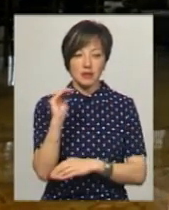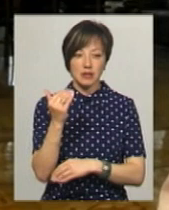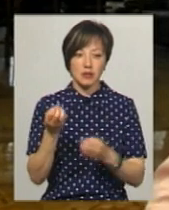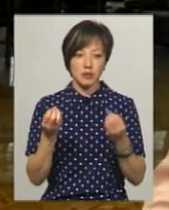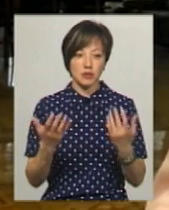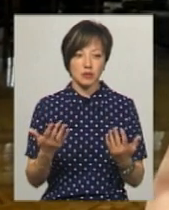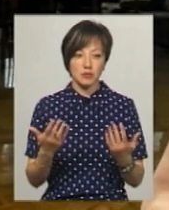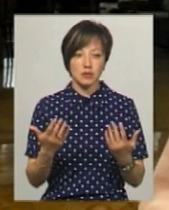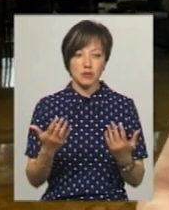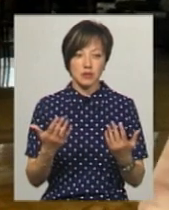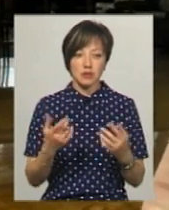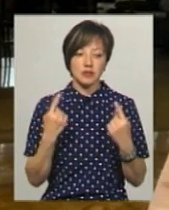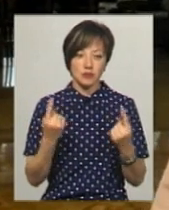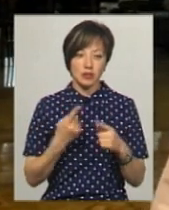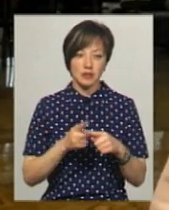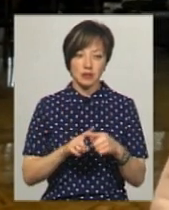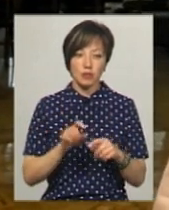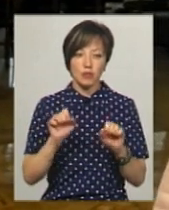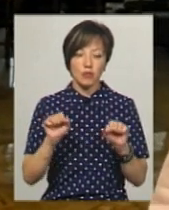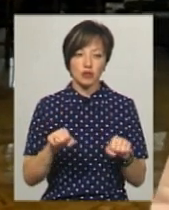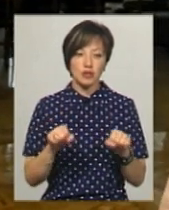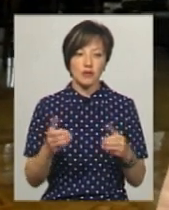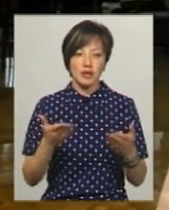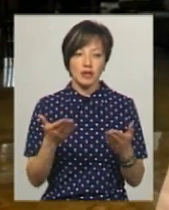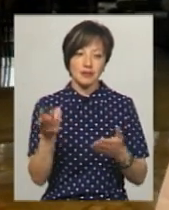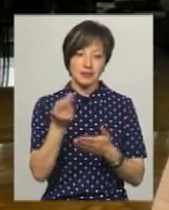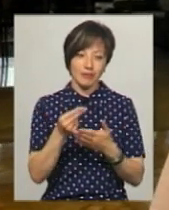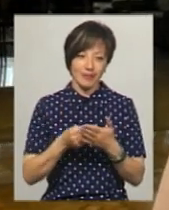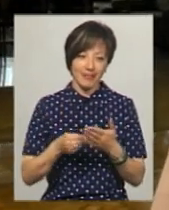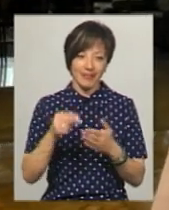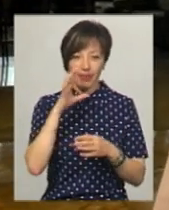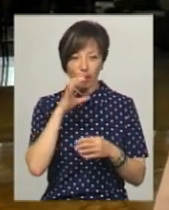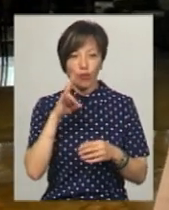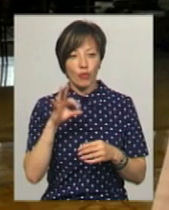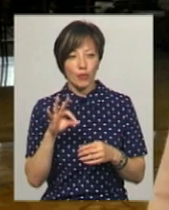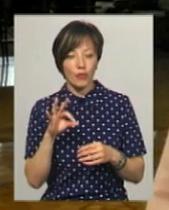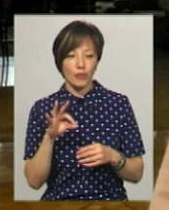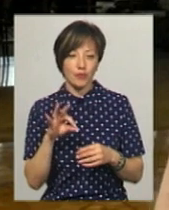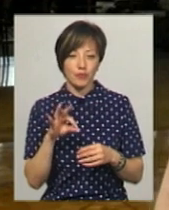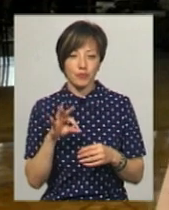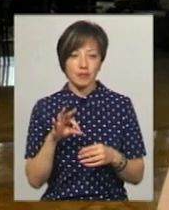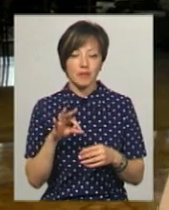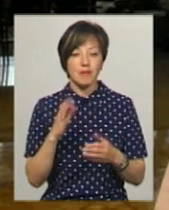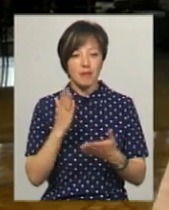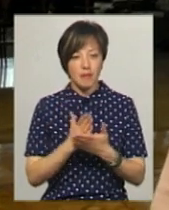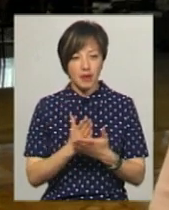от... Звичайно, це були, можливо, якісь каляки-маляки, але вони мали